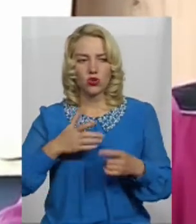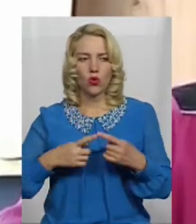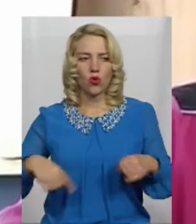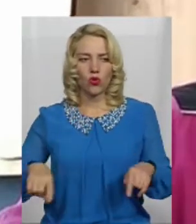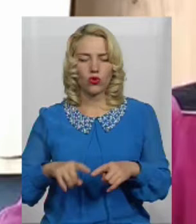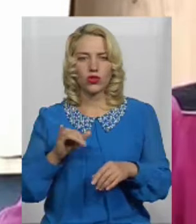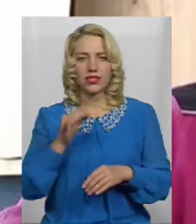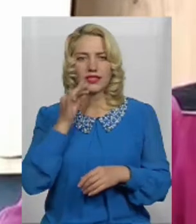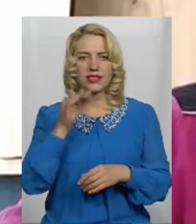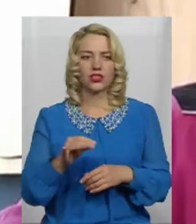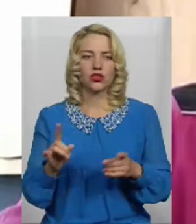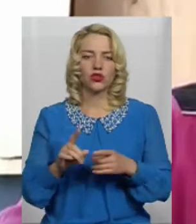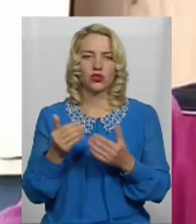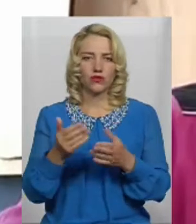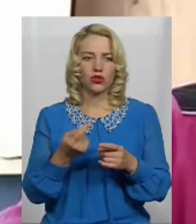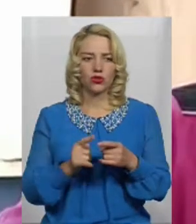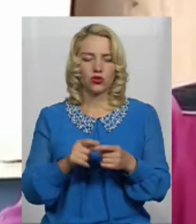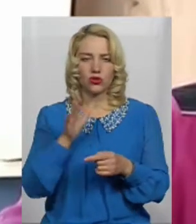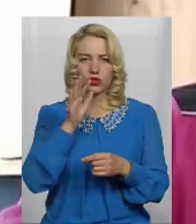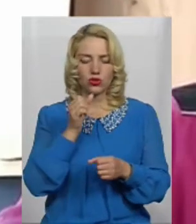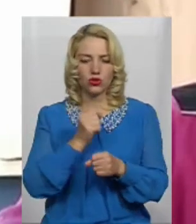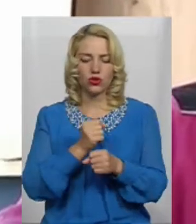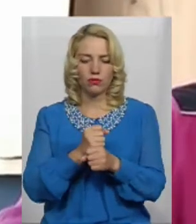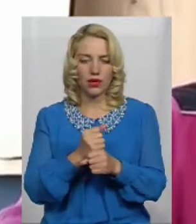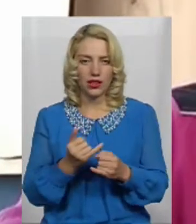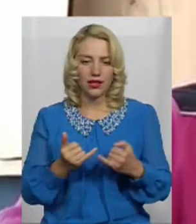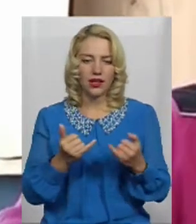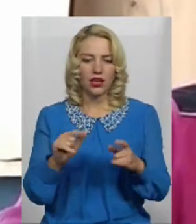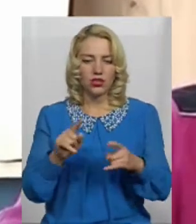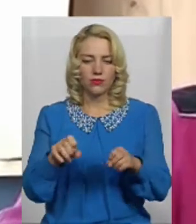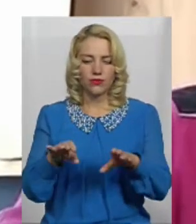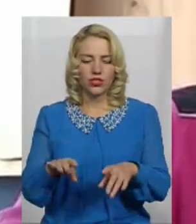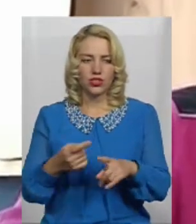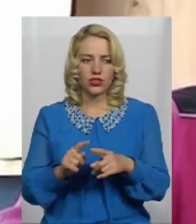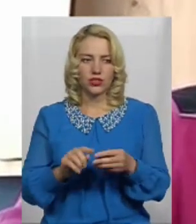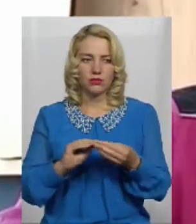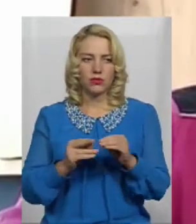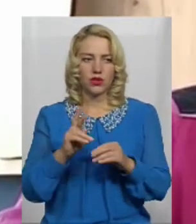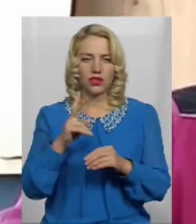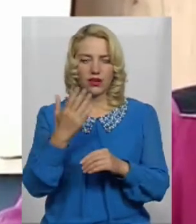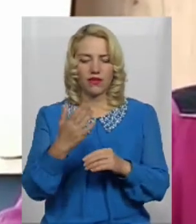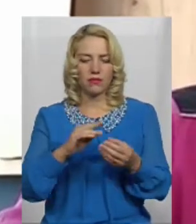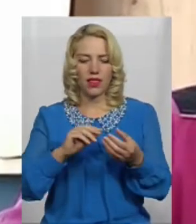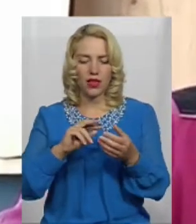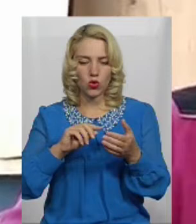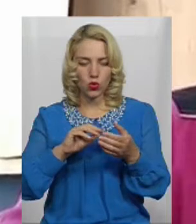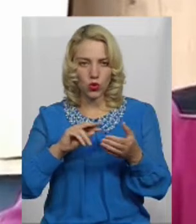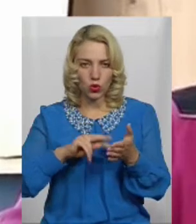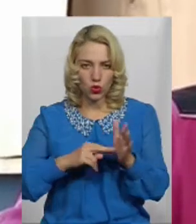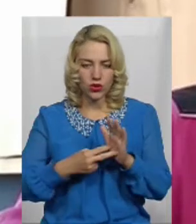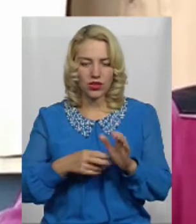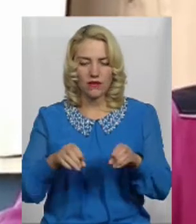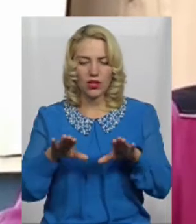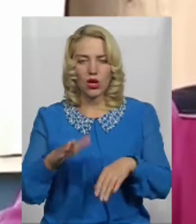І скажіть, що ви до цього часу зробили, щоб вирішити ці проблеми? І як ви плануєте вирішувати їх, коли